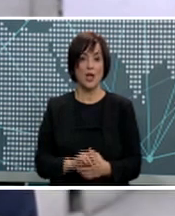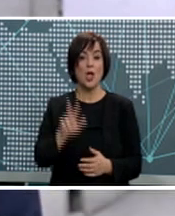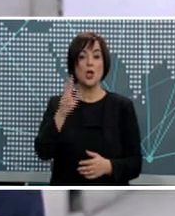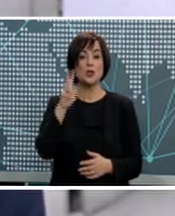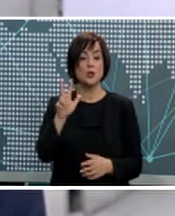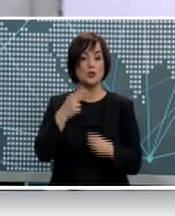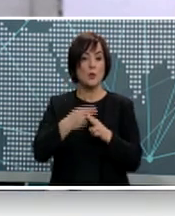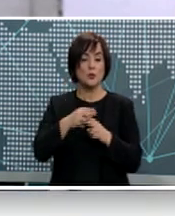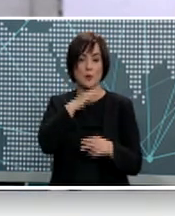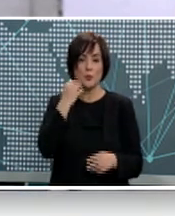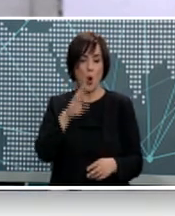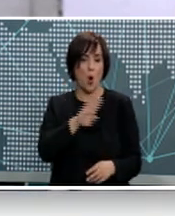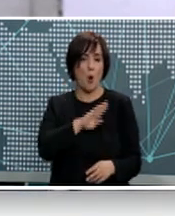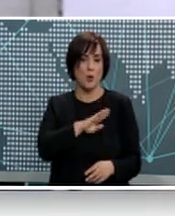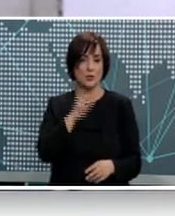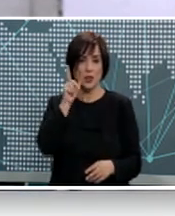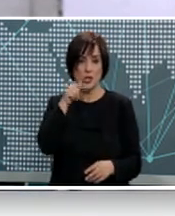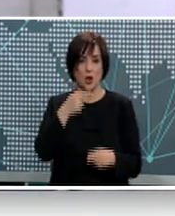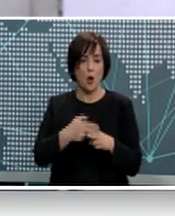Тројцата пациенти се доста критични.